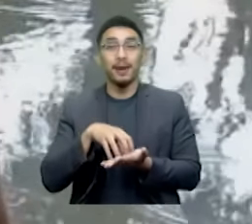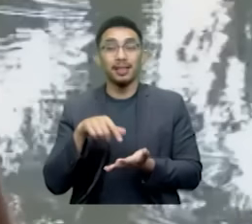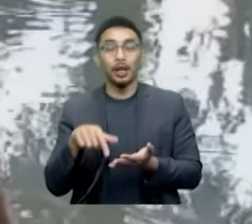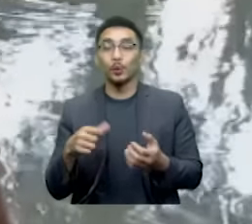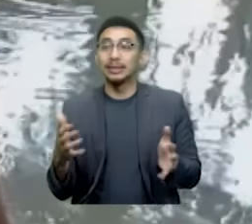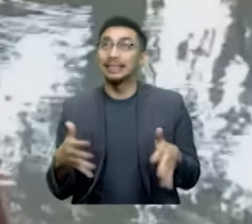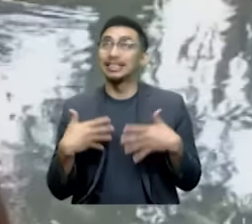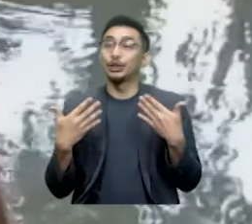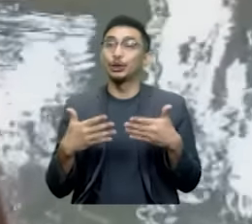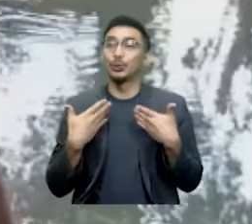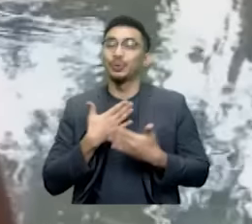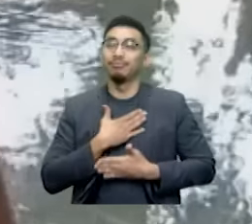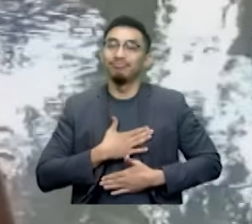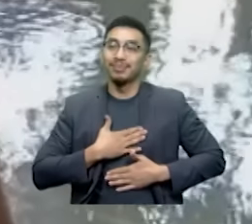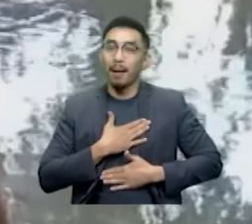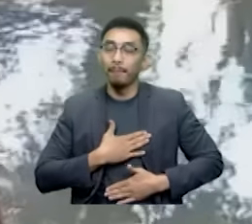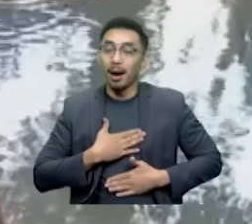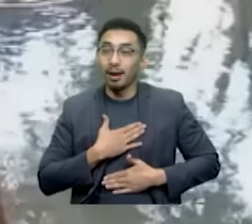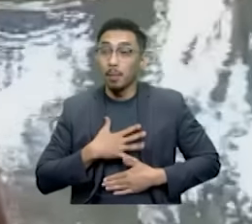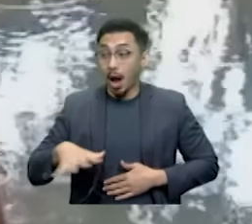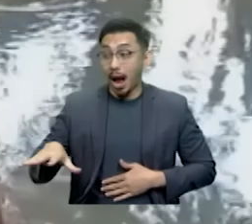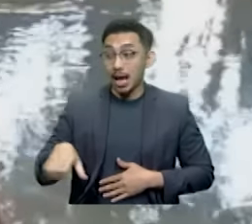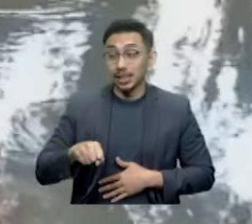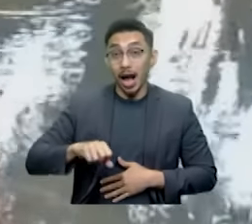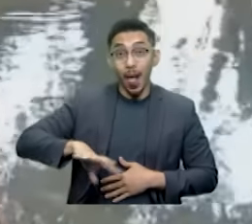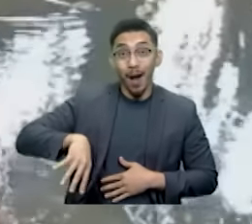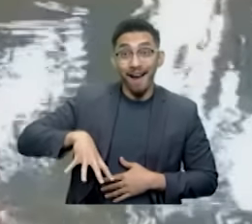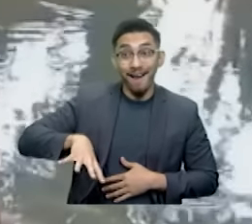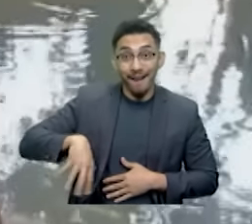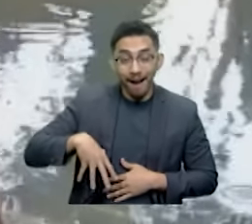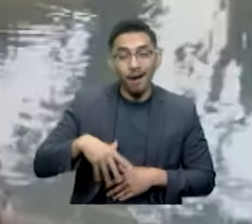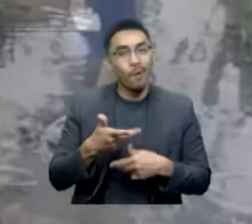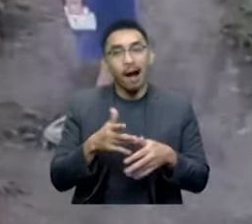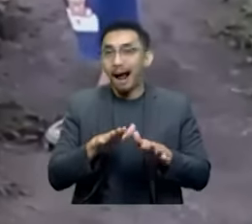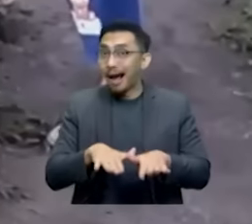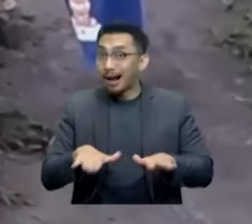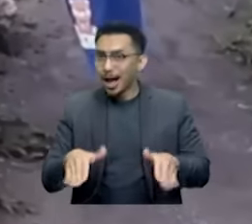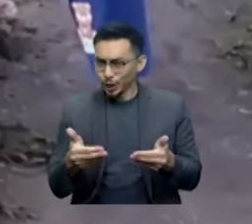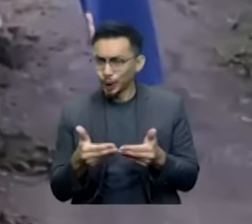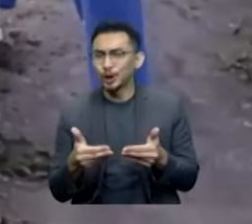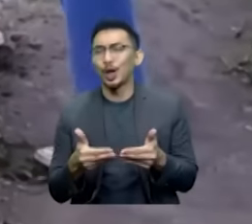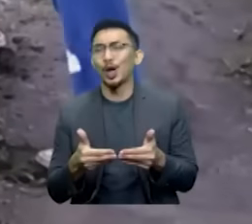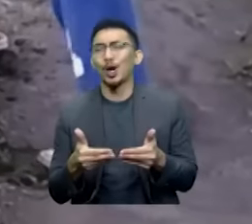cocok untuk mengajak keluarga, ada tempat bermain untuk anak-anak memancing.